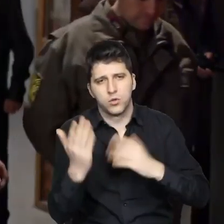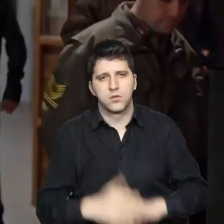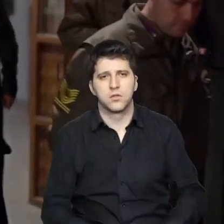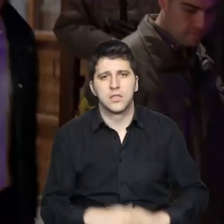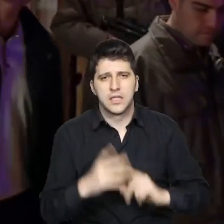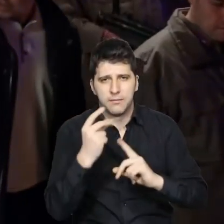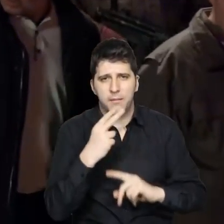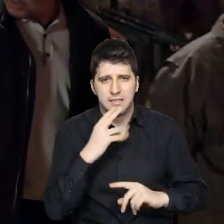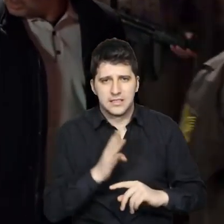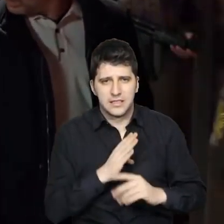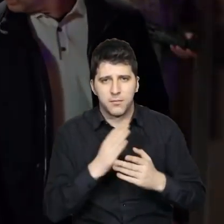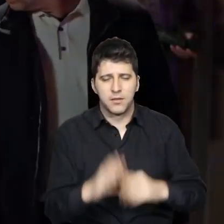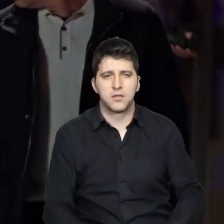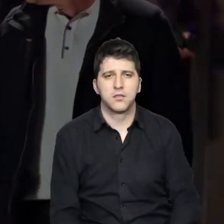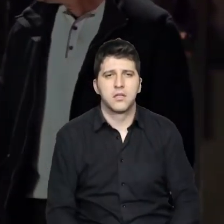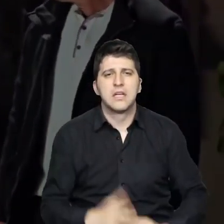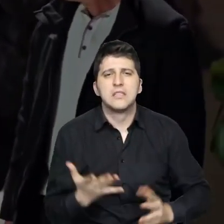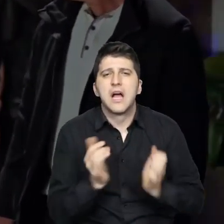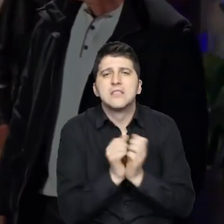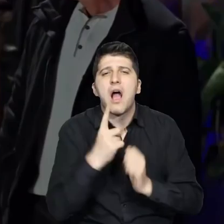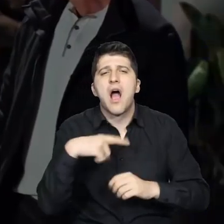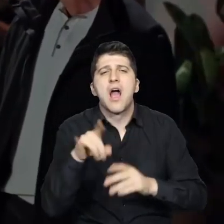bu. Nasıl bir aile?